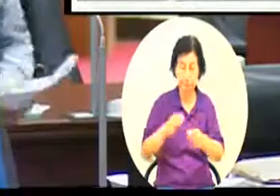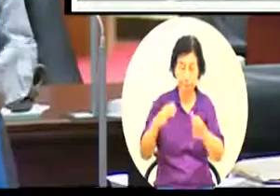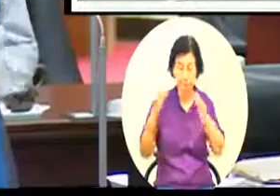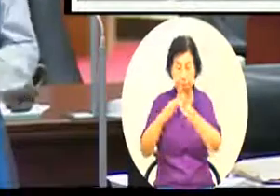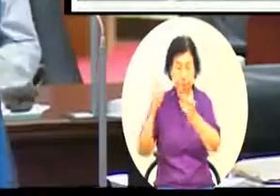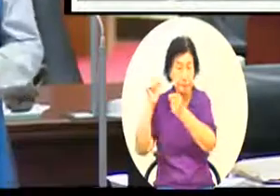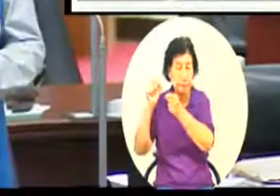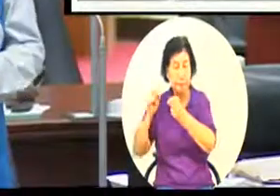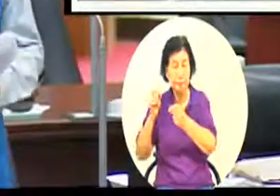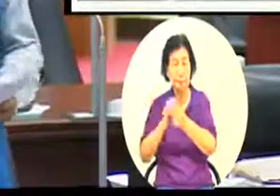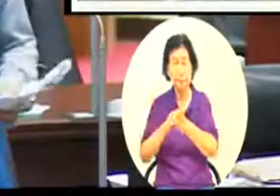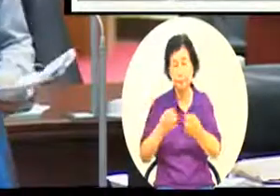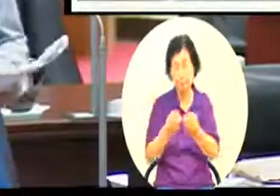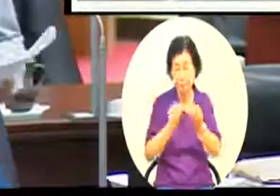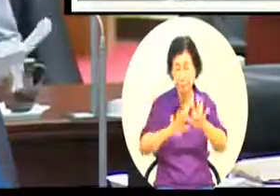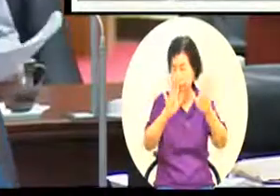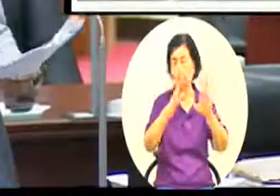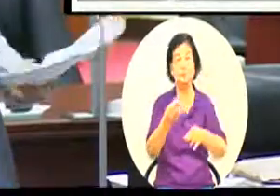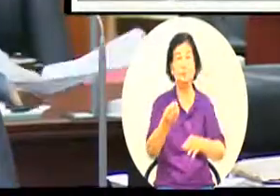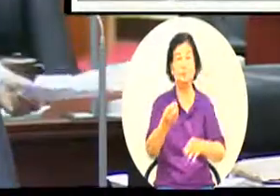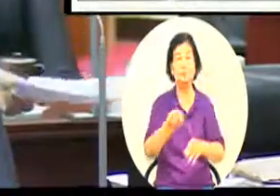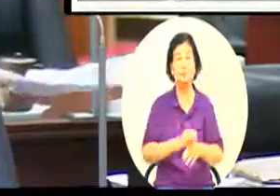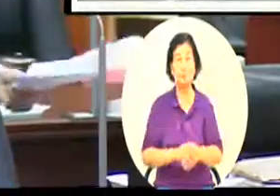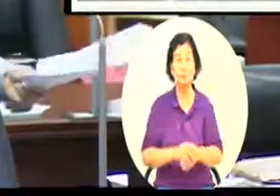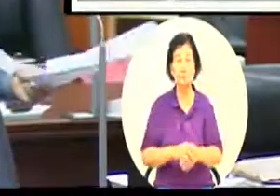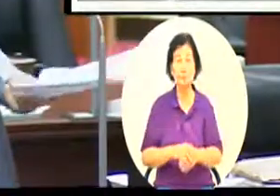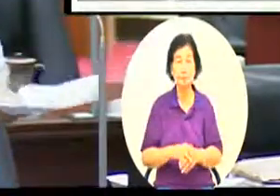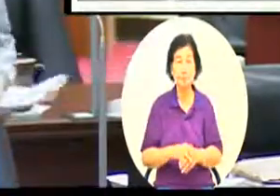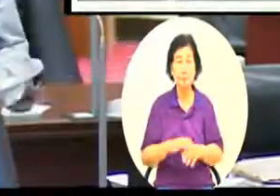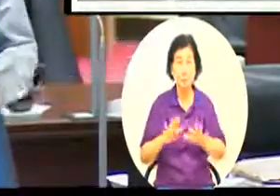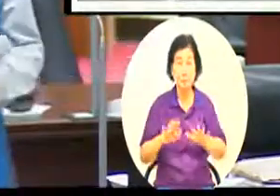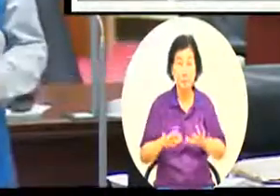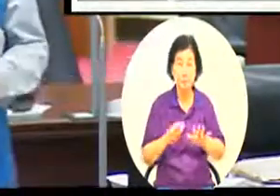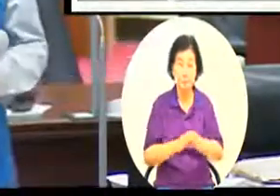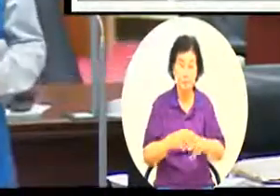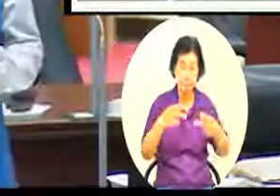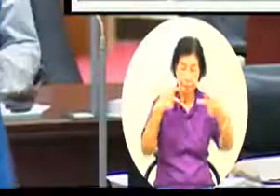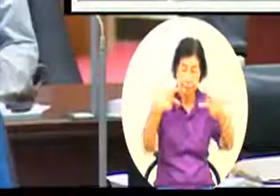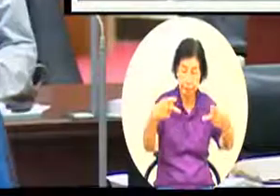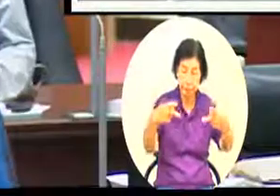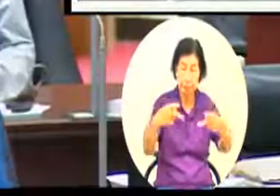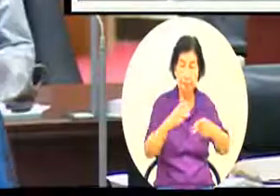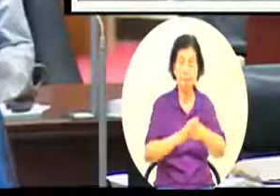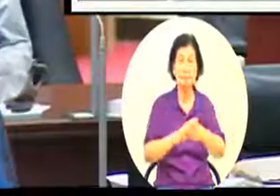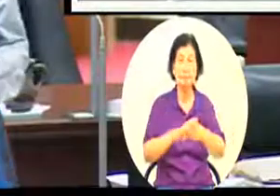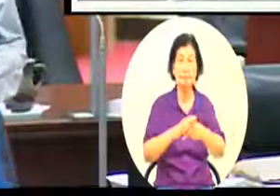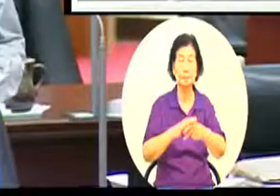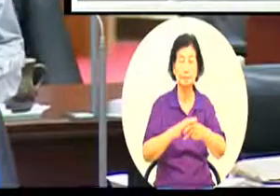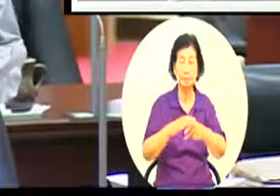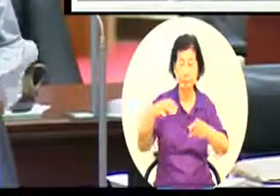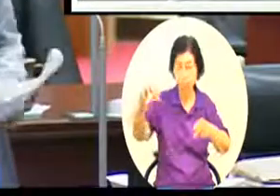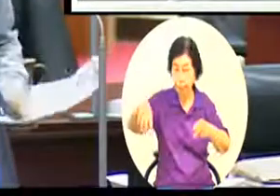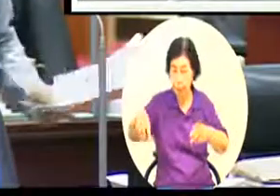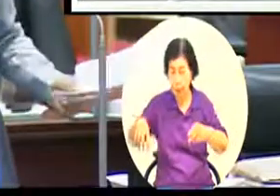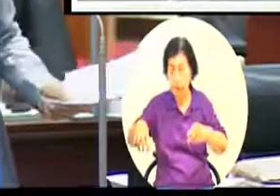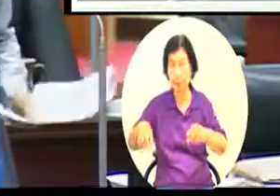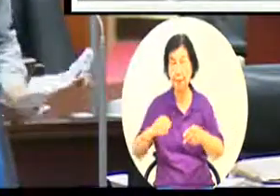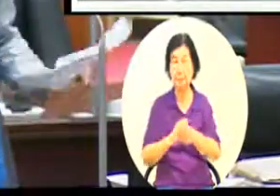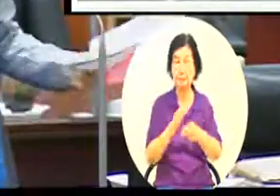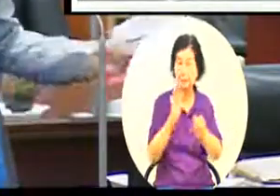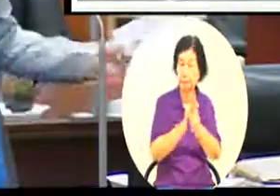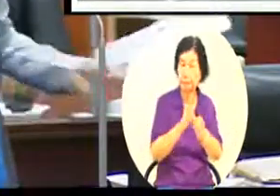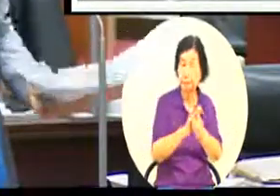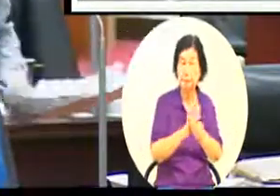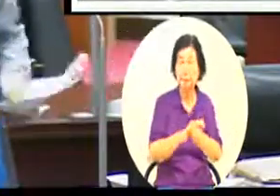问市长哈，为何最基本的这个捷运站体的旁边都没有带动地方发展？这是到底